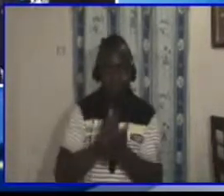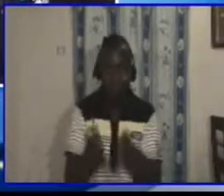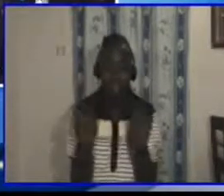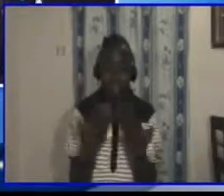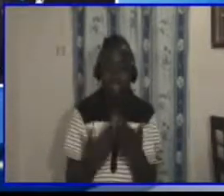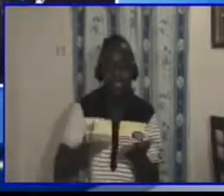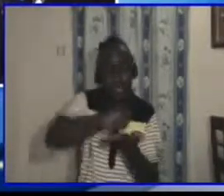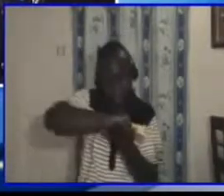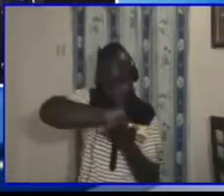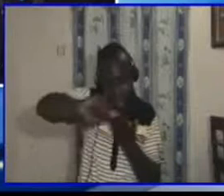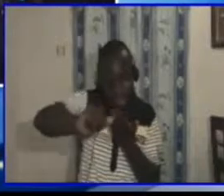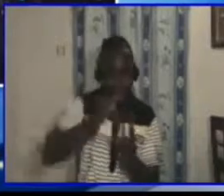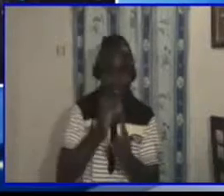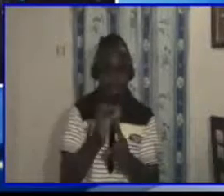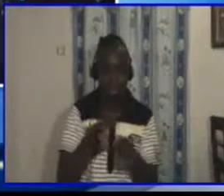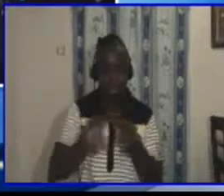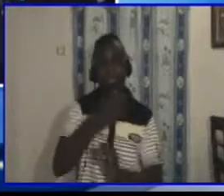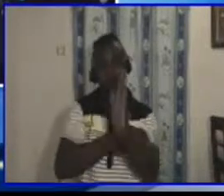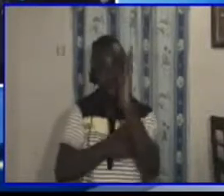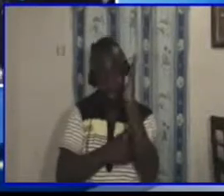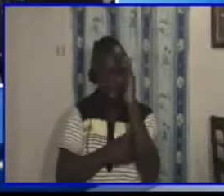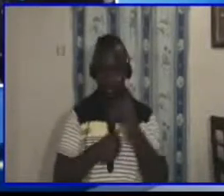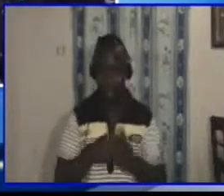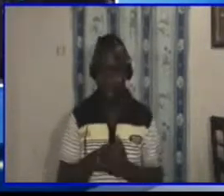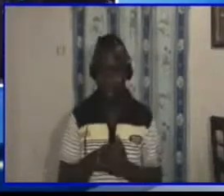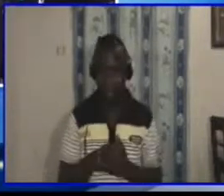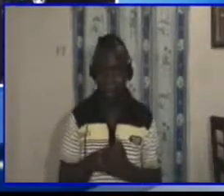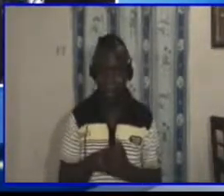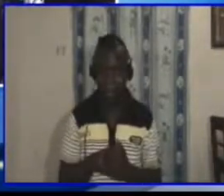quanti possono dire a me in